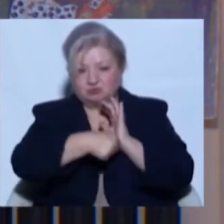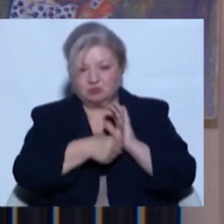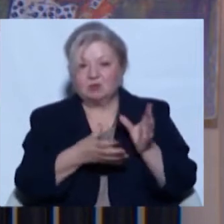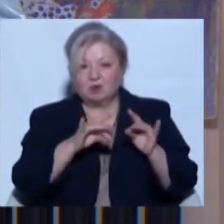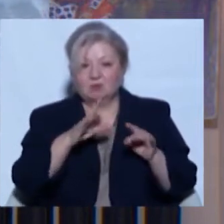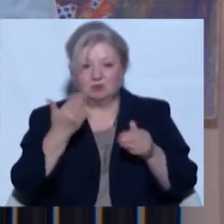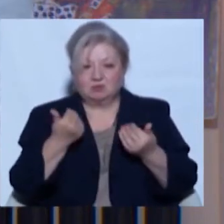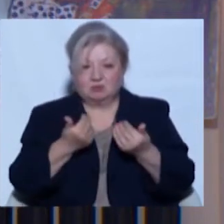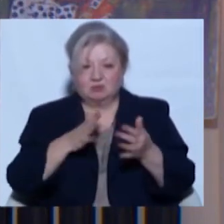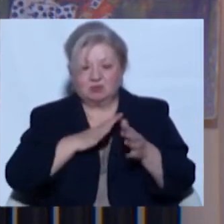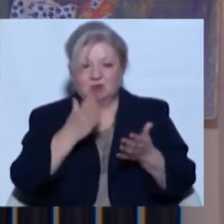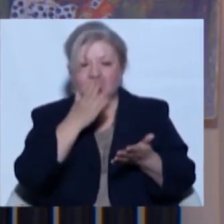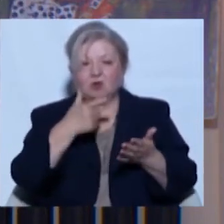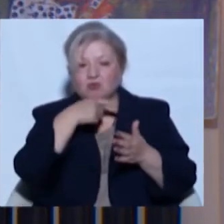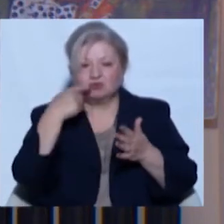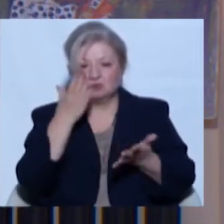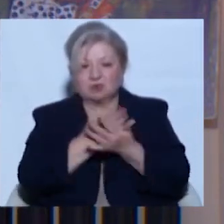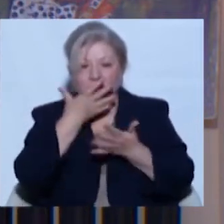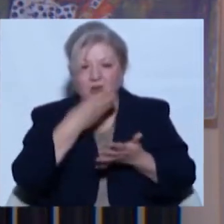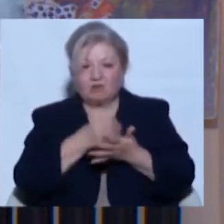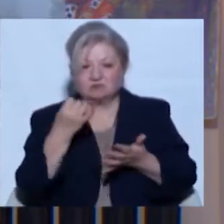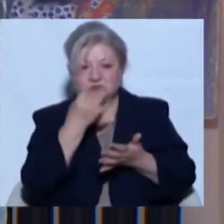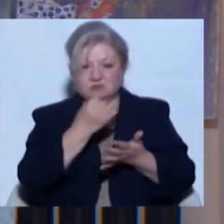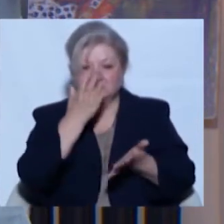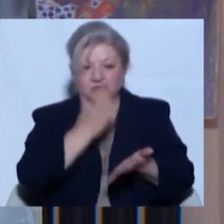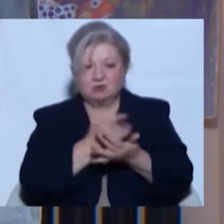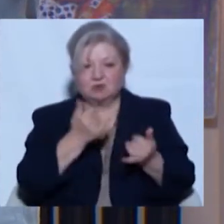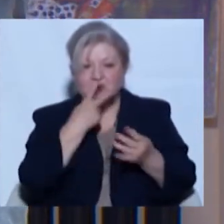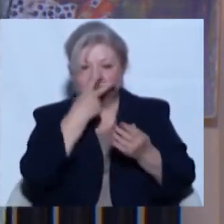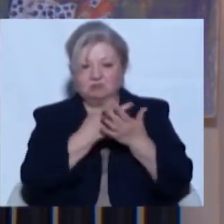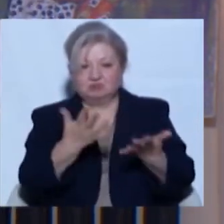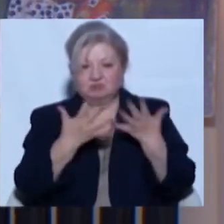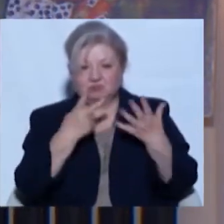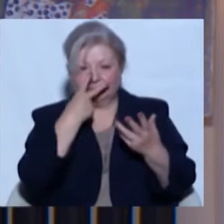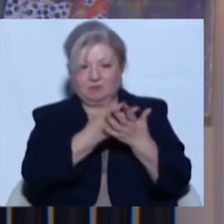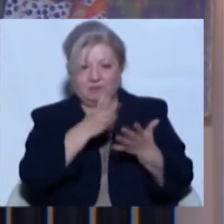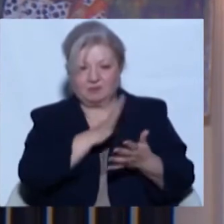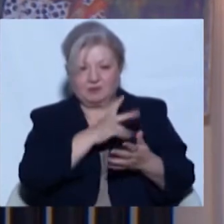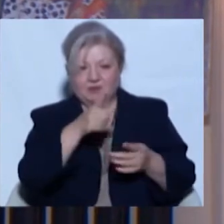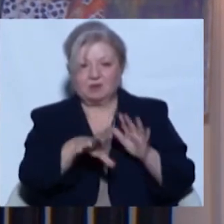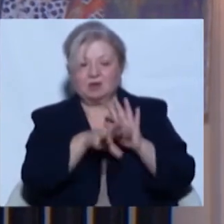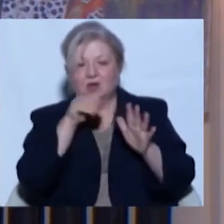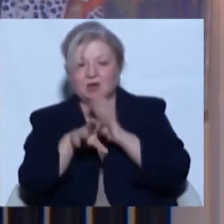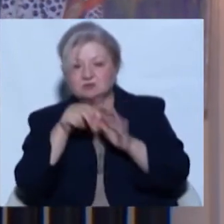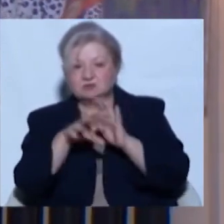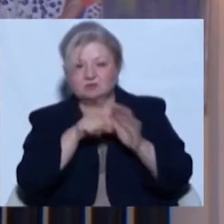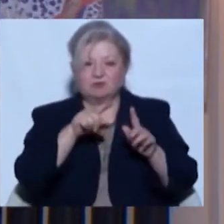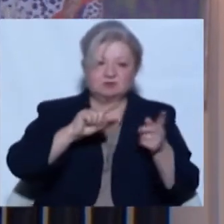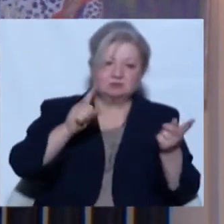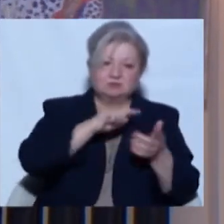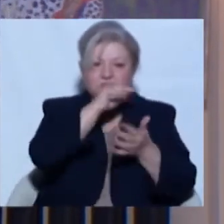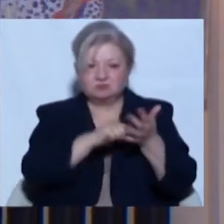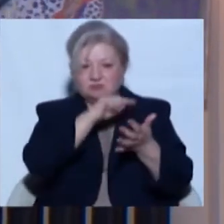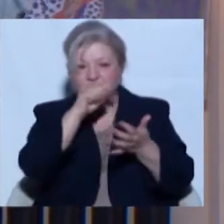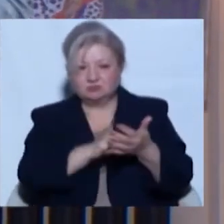როგორც თქვი, რუსეთს თავისი ინტერესები აქვს და აი ეს ძალიან კარგად გამოჩნდა, აი ეს არჩევანის დილემა და რუსეთის